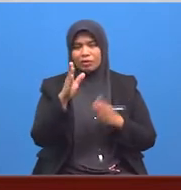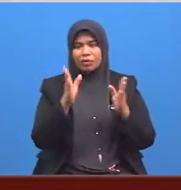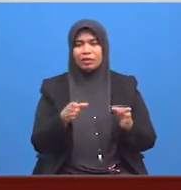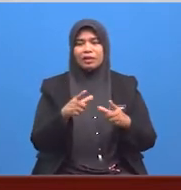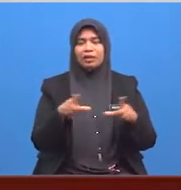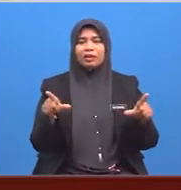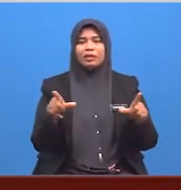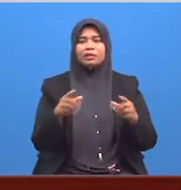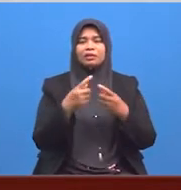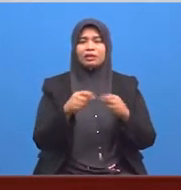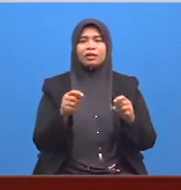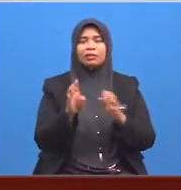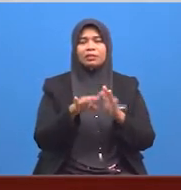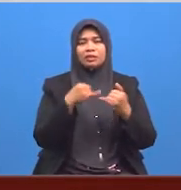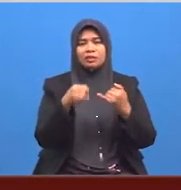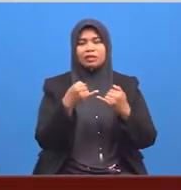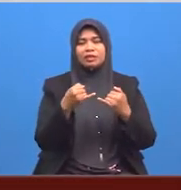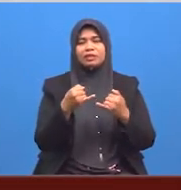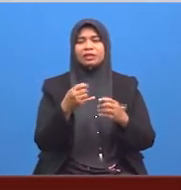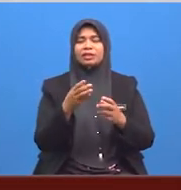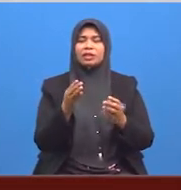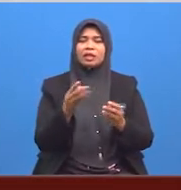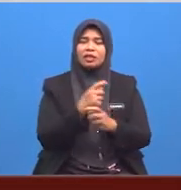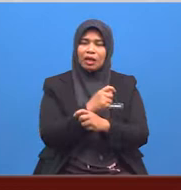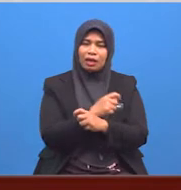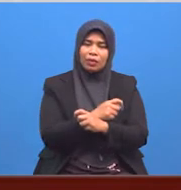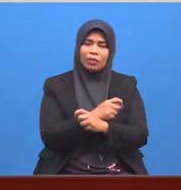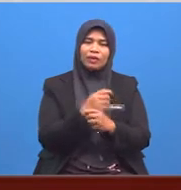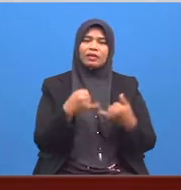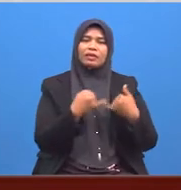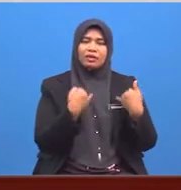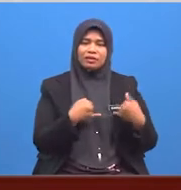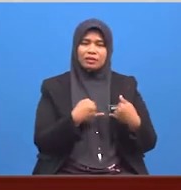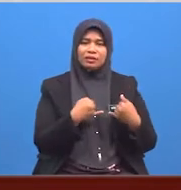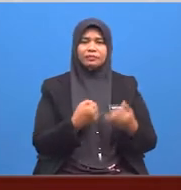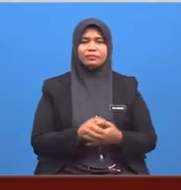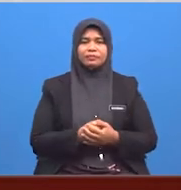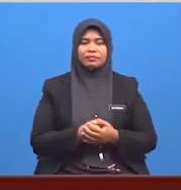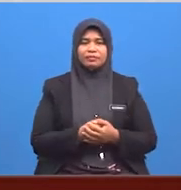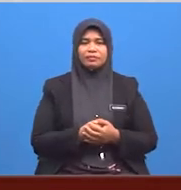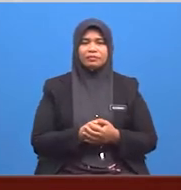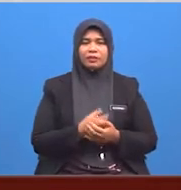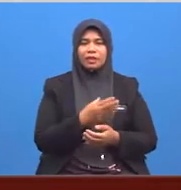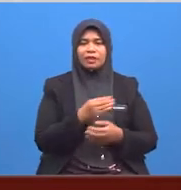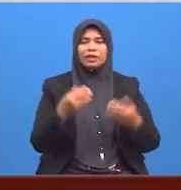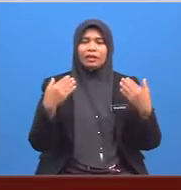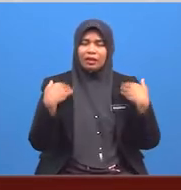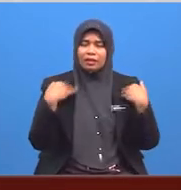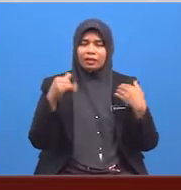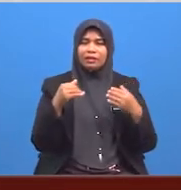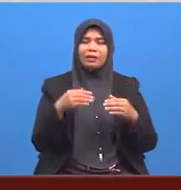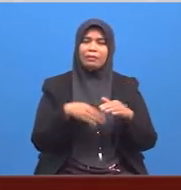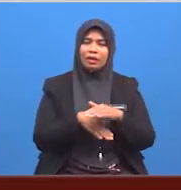telah berjaya menawan hati kaum kafir Quraisy untuk berdamai dan ada yang memeluk